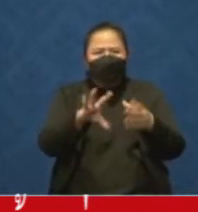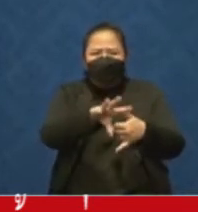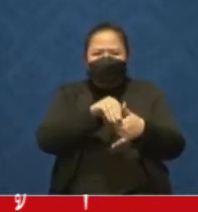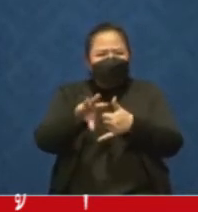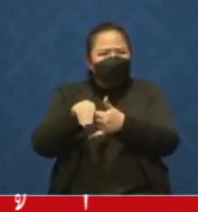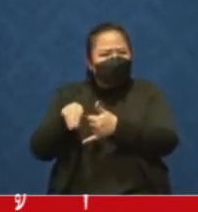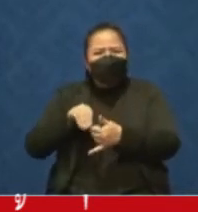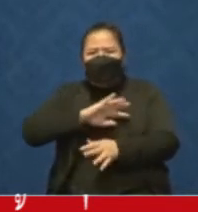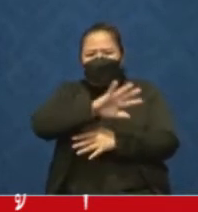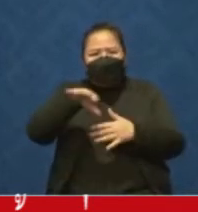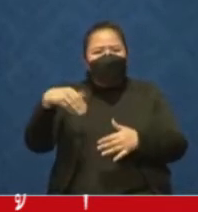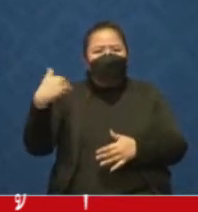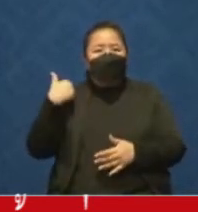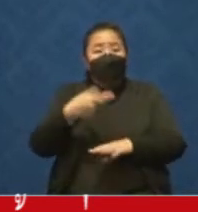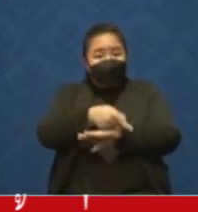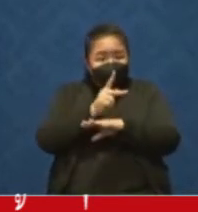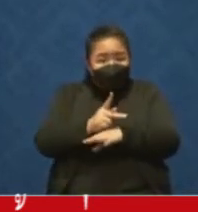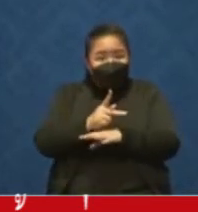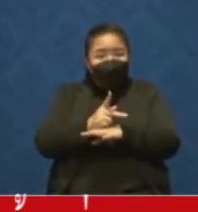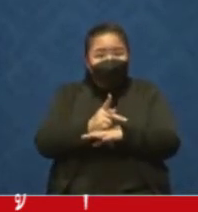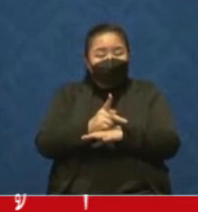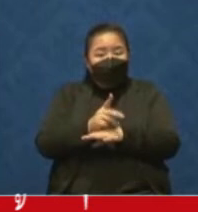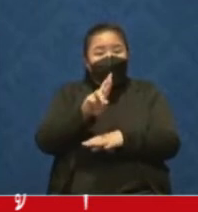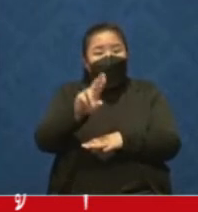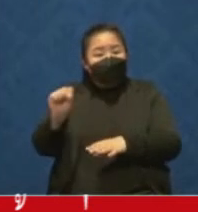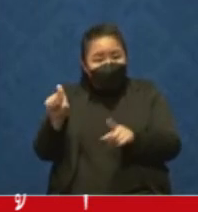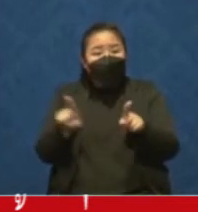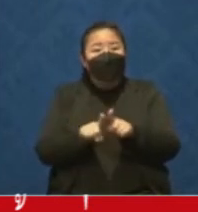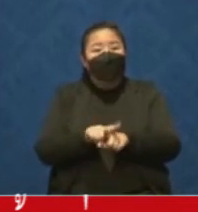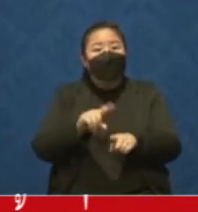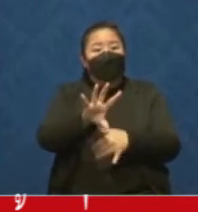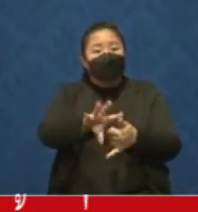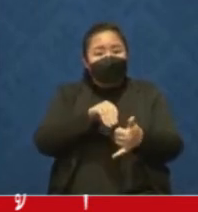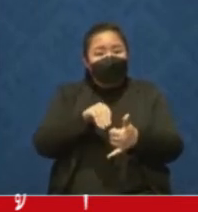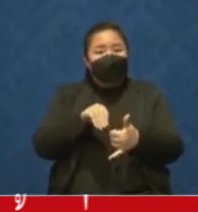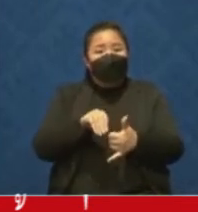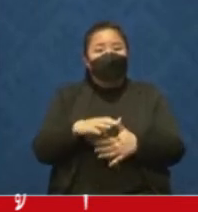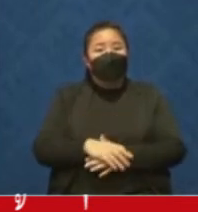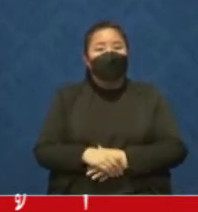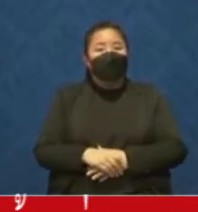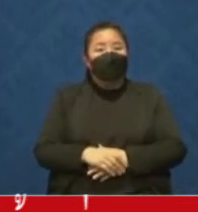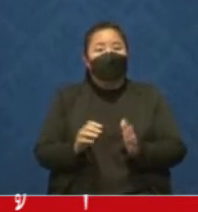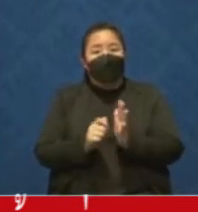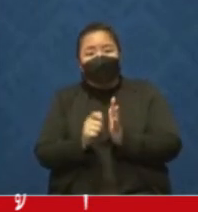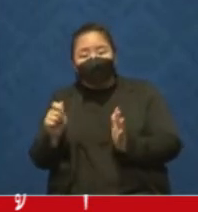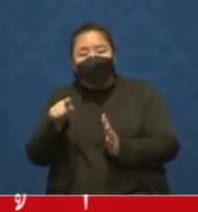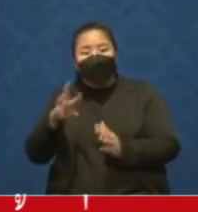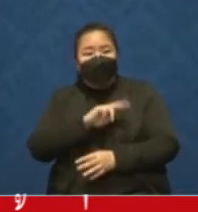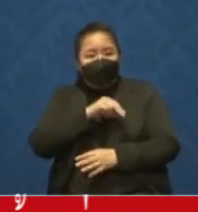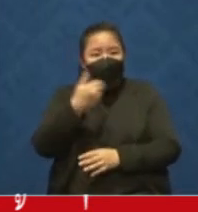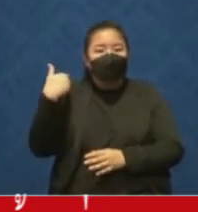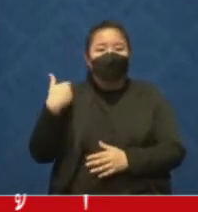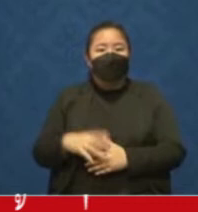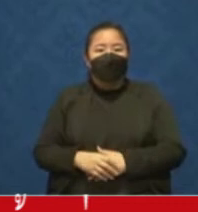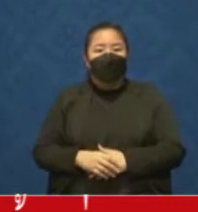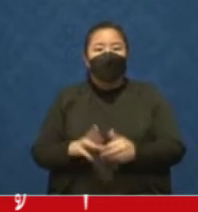แม้แต่ทานประทานของเราทําประทานรกษาทพานของเราก็ติดเพิงออกโงบามาเมื่อกี้วันลนี้รองนาย